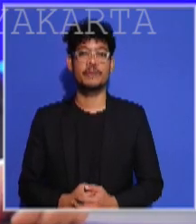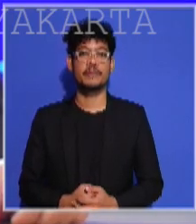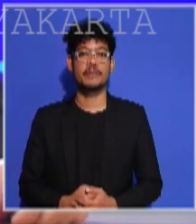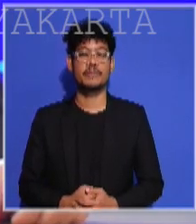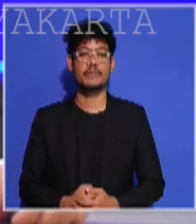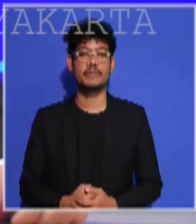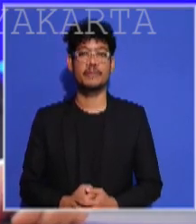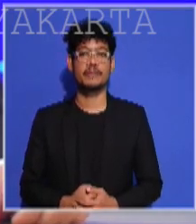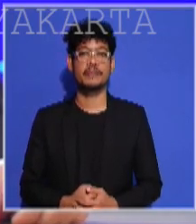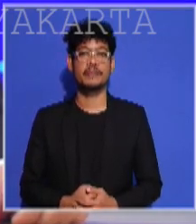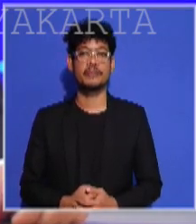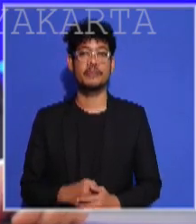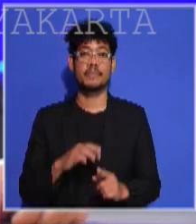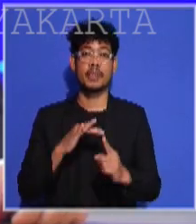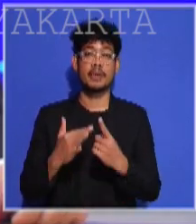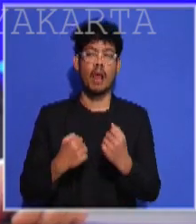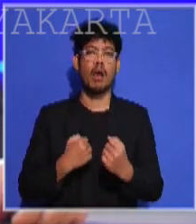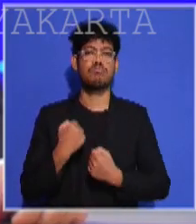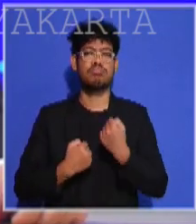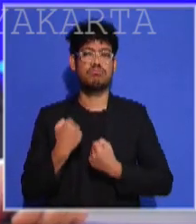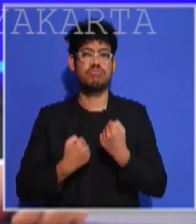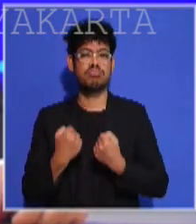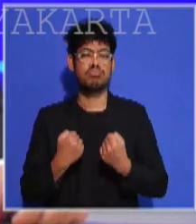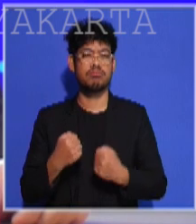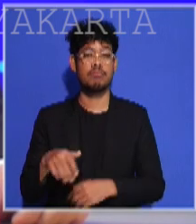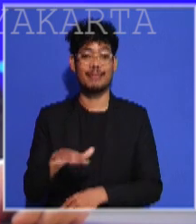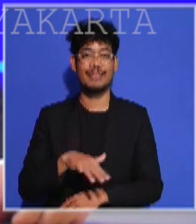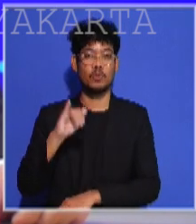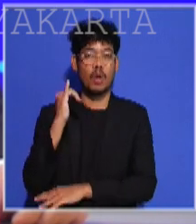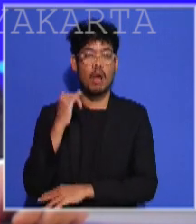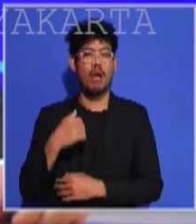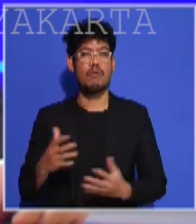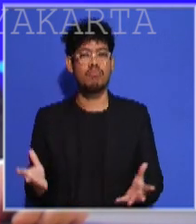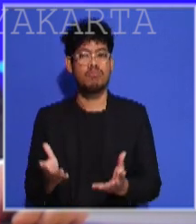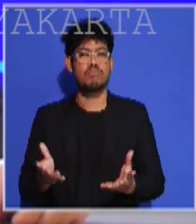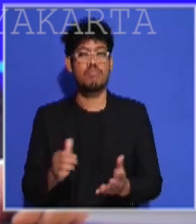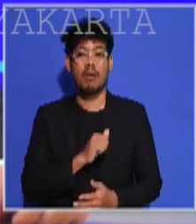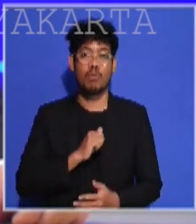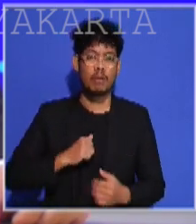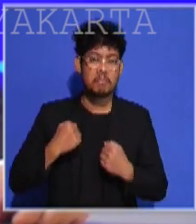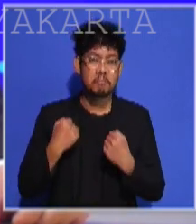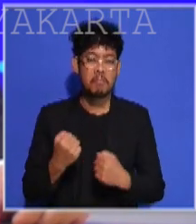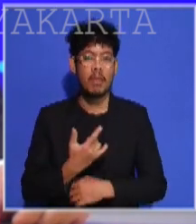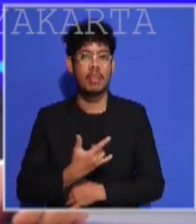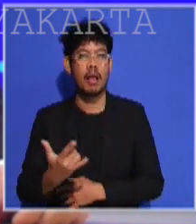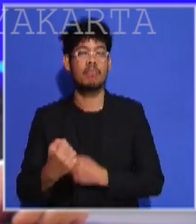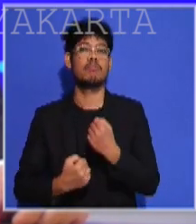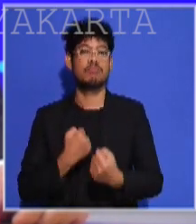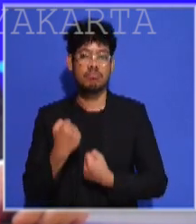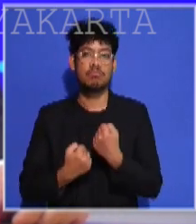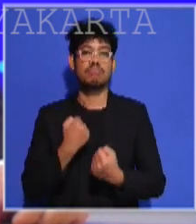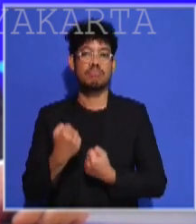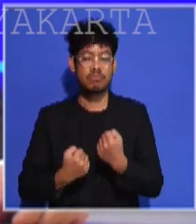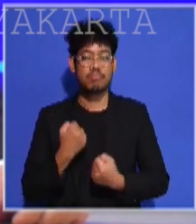masyarakat wirausaha Daerah Istimewa Yogyakarta terus mendorong anggotanya untuk tetap bersemangat menjalankan usahanya agar lebih